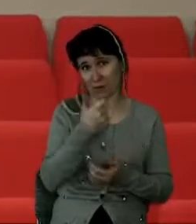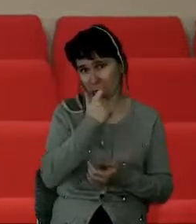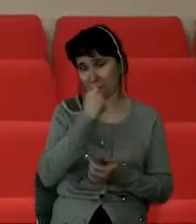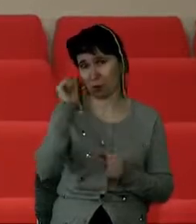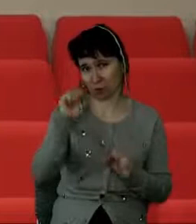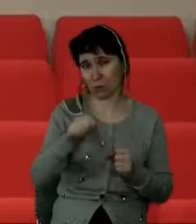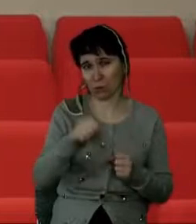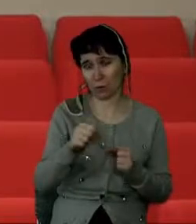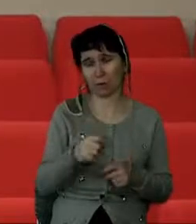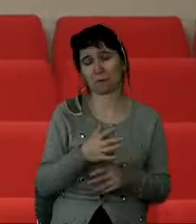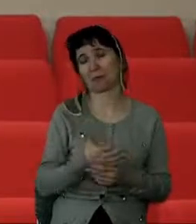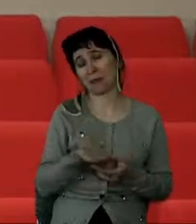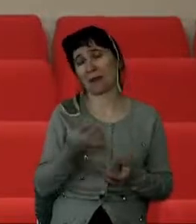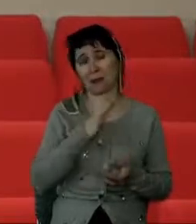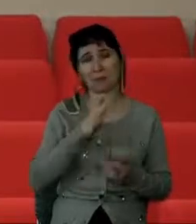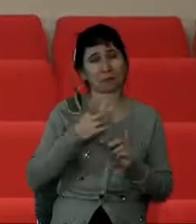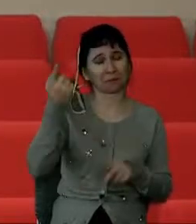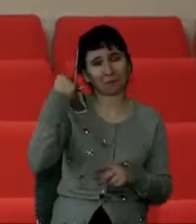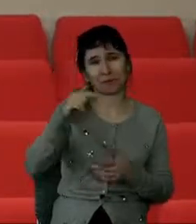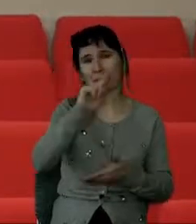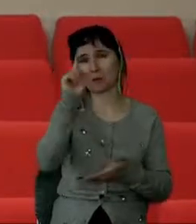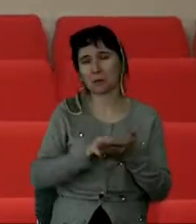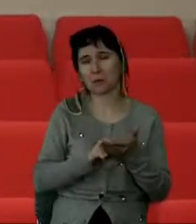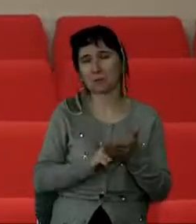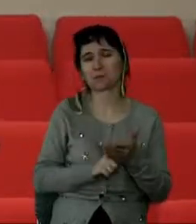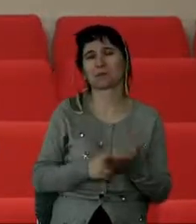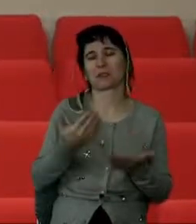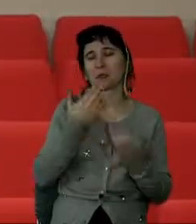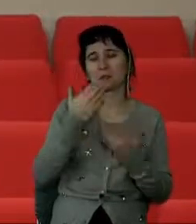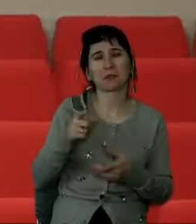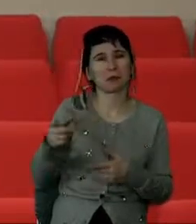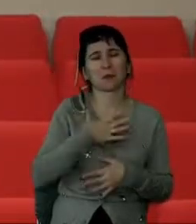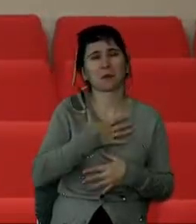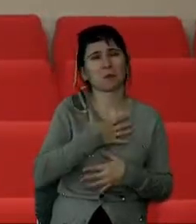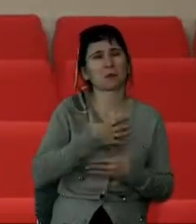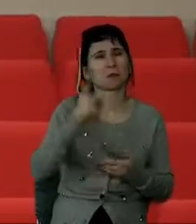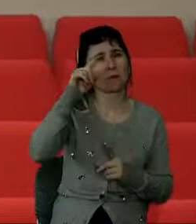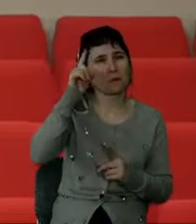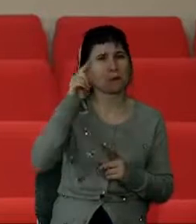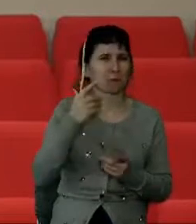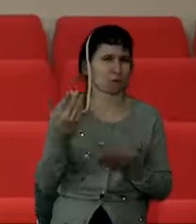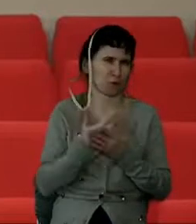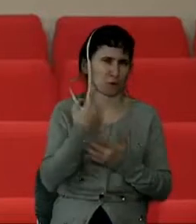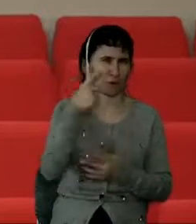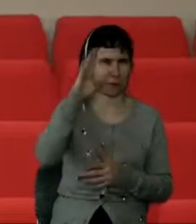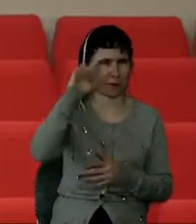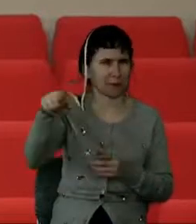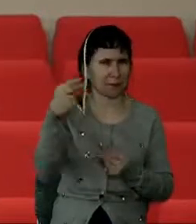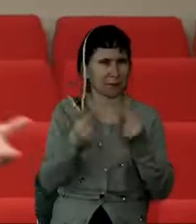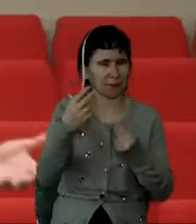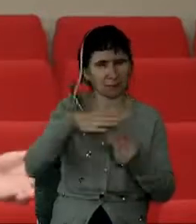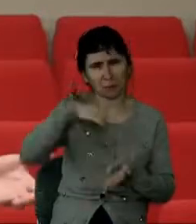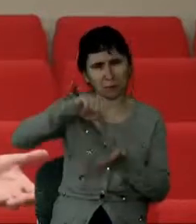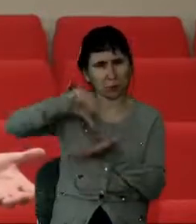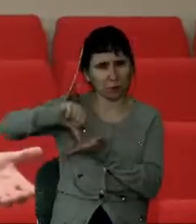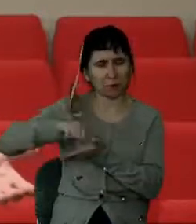ну, у нього було запитання, чому саме цей фільм чи мультфільм? Він каже, тому що в той час не було можливості, і на